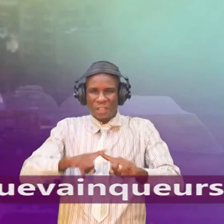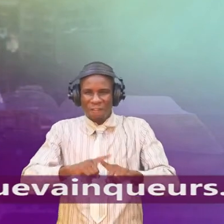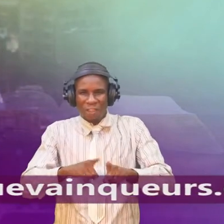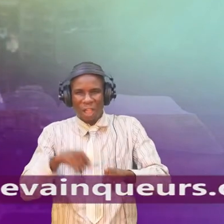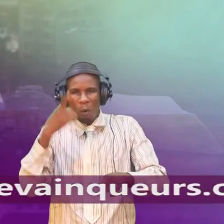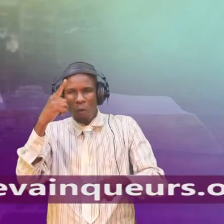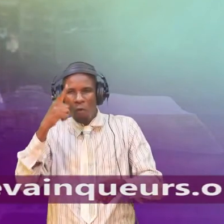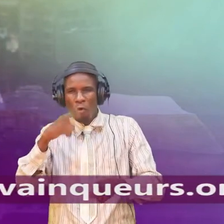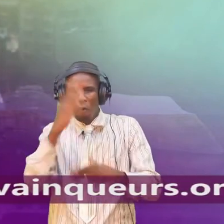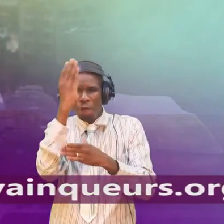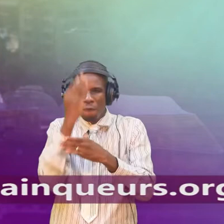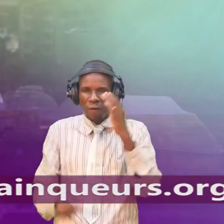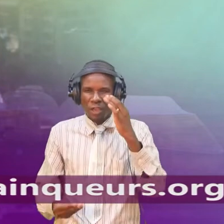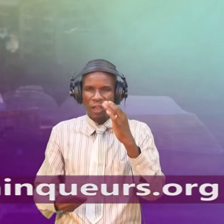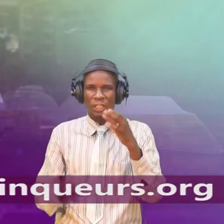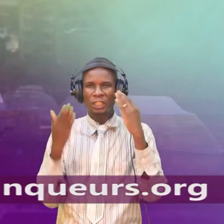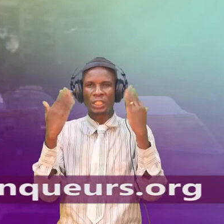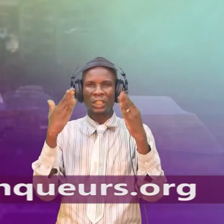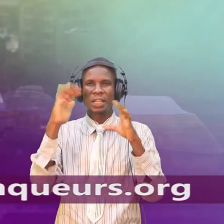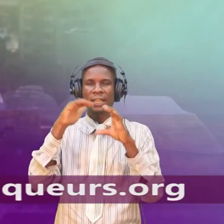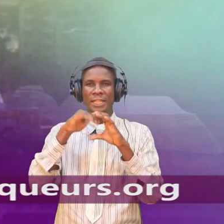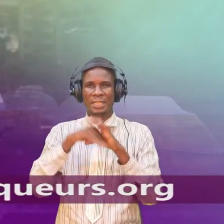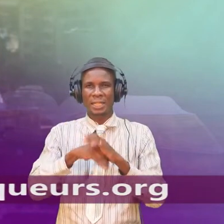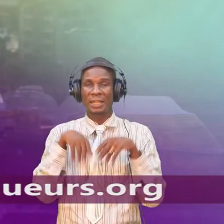mbalimbali ili waweze kukimbia Mungu